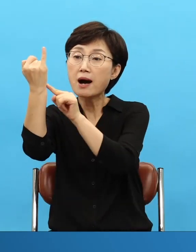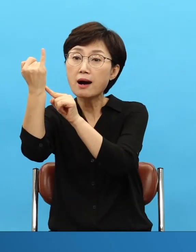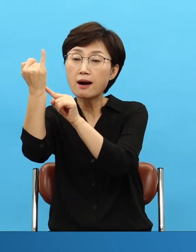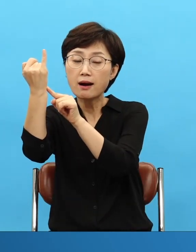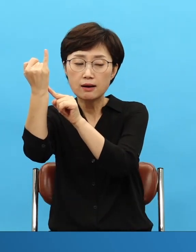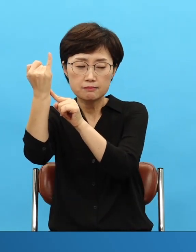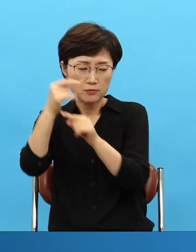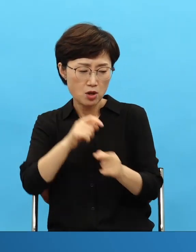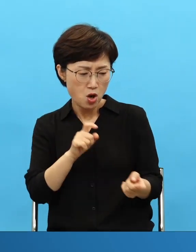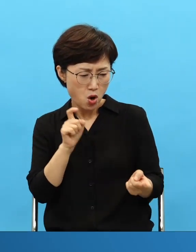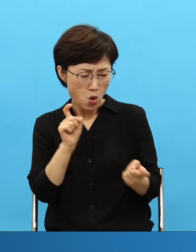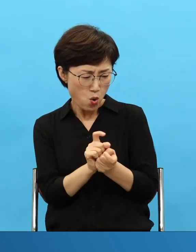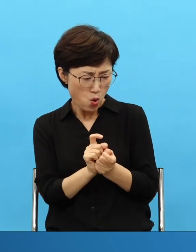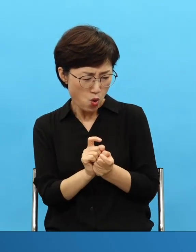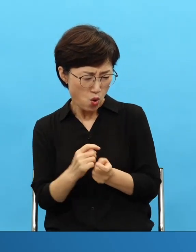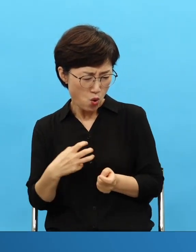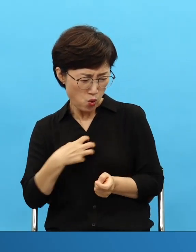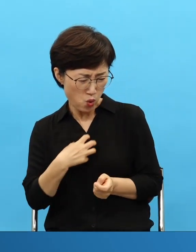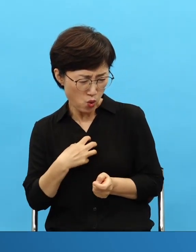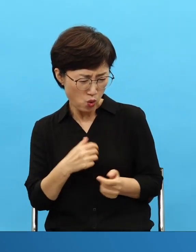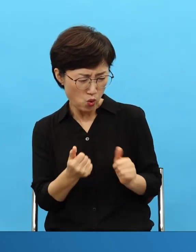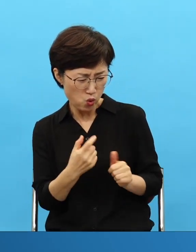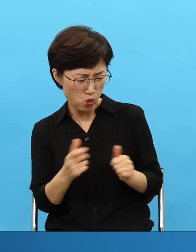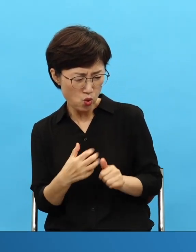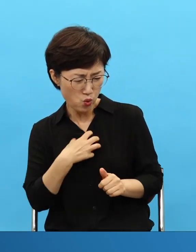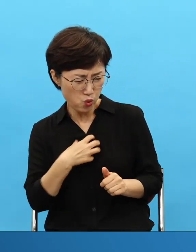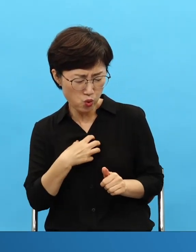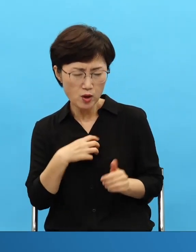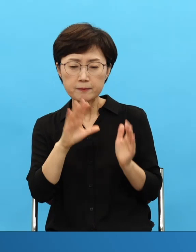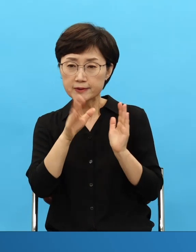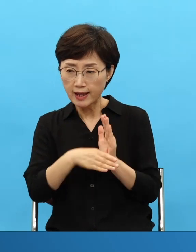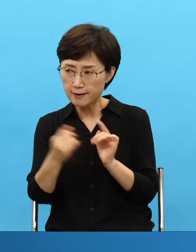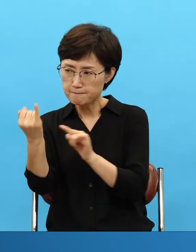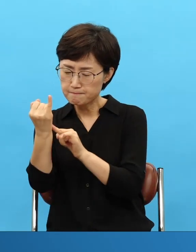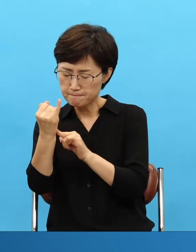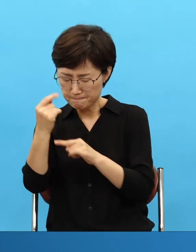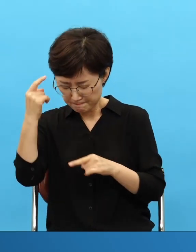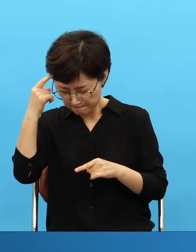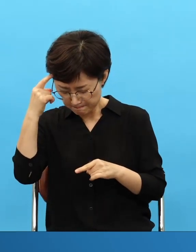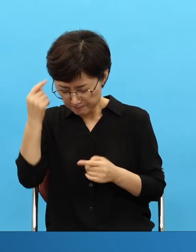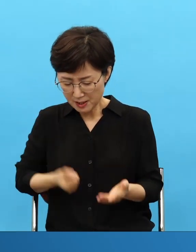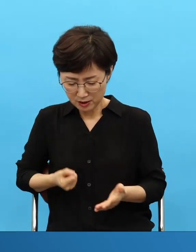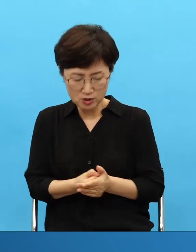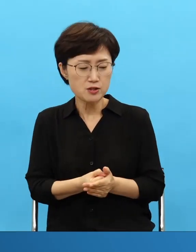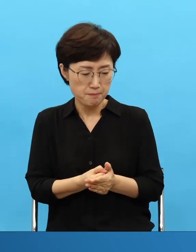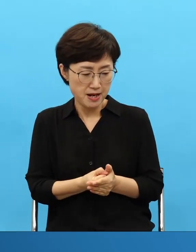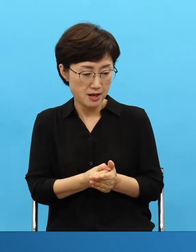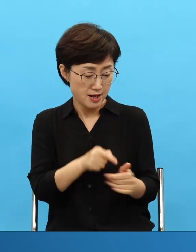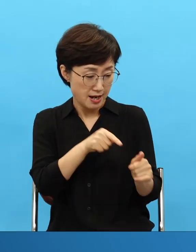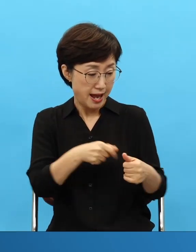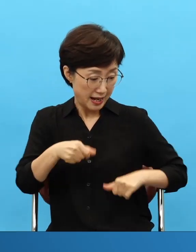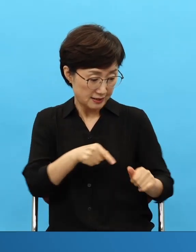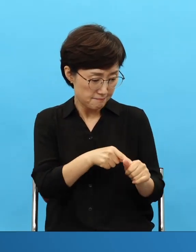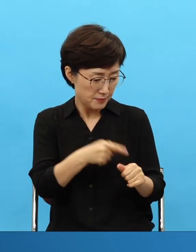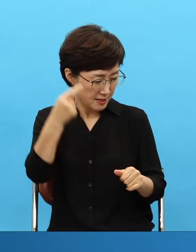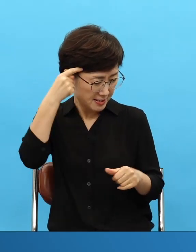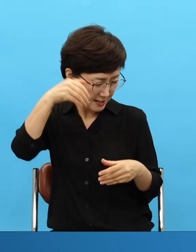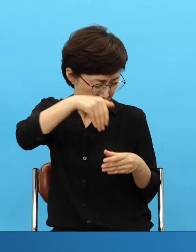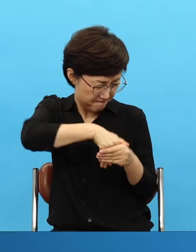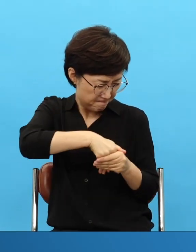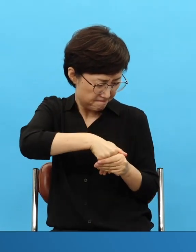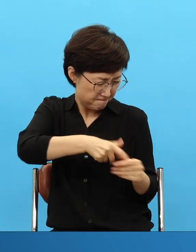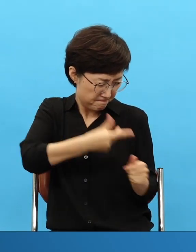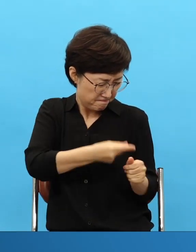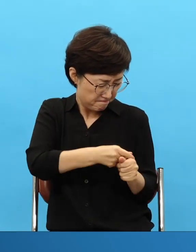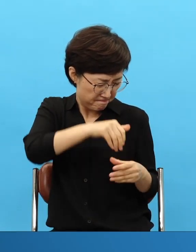거예요. When a crisis came, we see that Moses' mother planted the most important things inside of Moses. 세계를 놀라게 하는